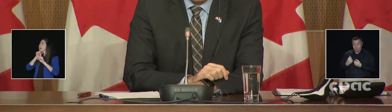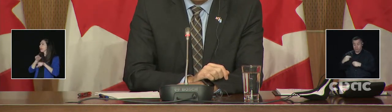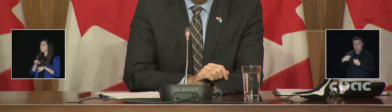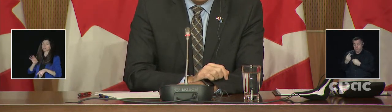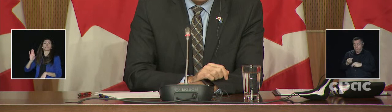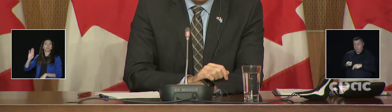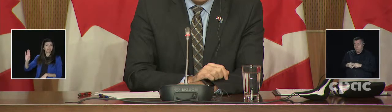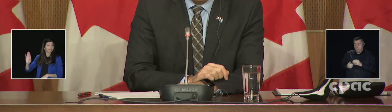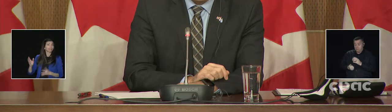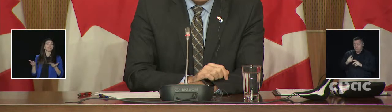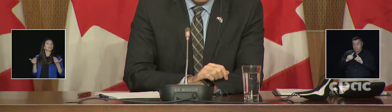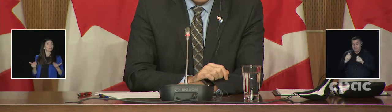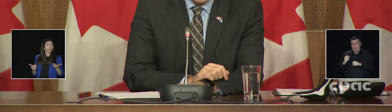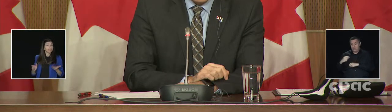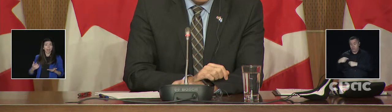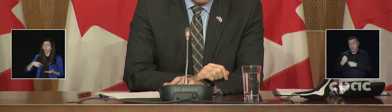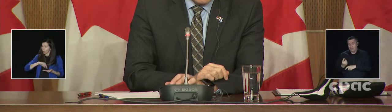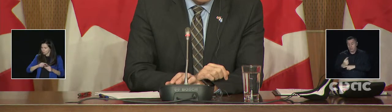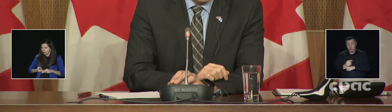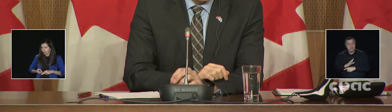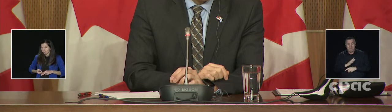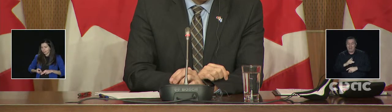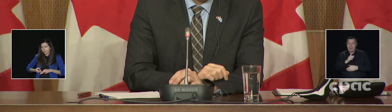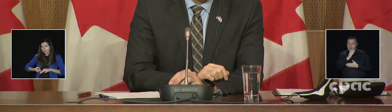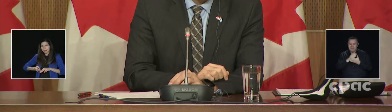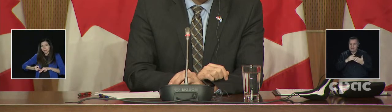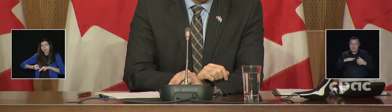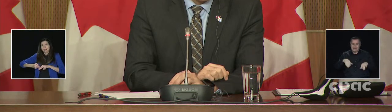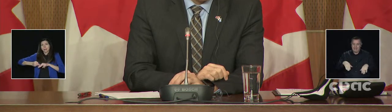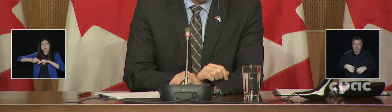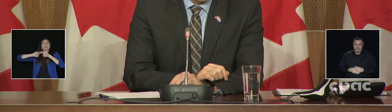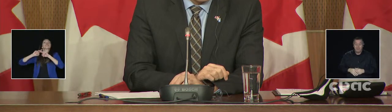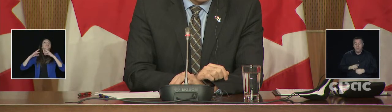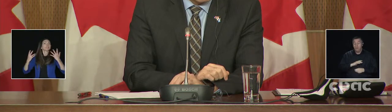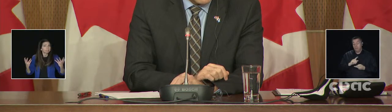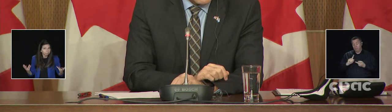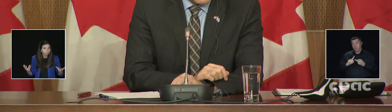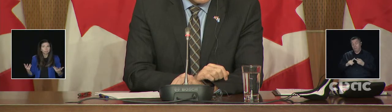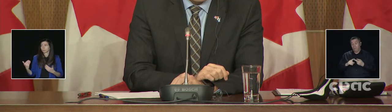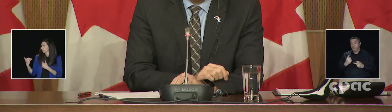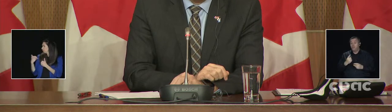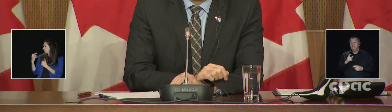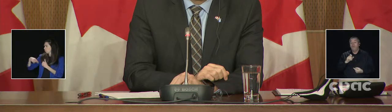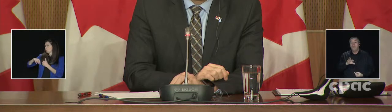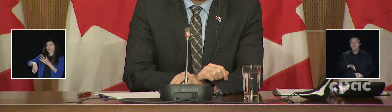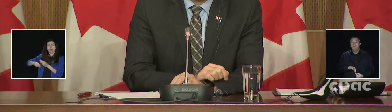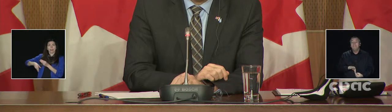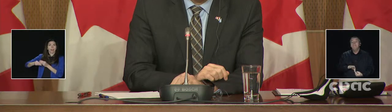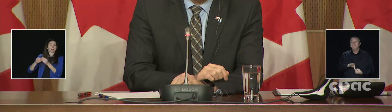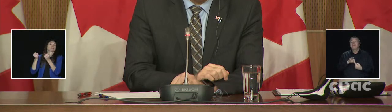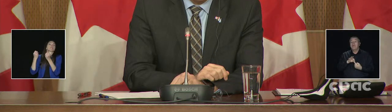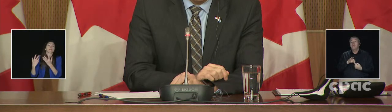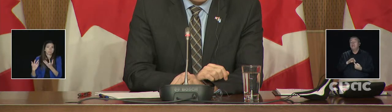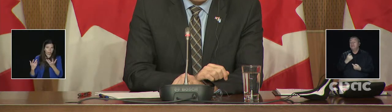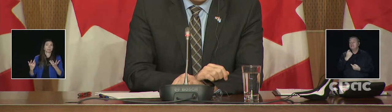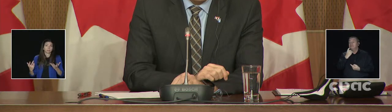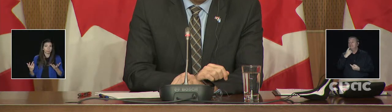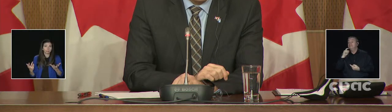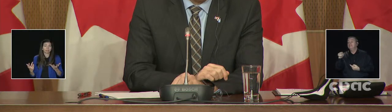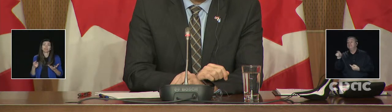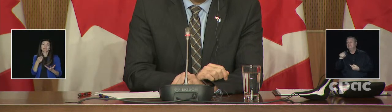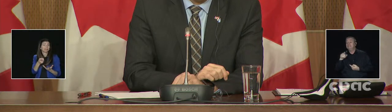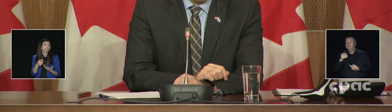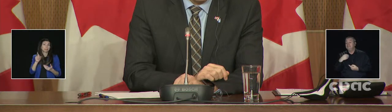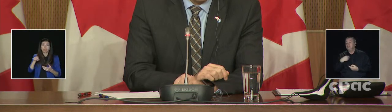l'a noté au cours des derniers jours. La deuxième chose, c'est qu'il y a toujours une priorisation de ces